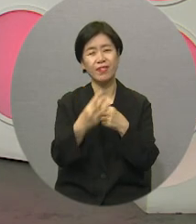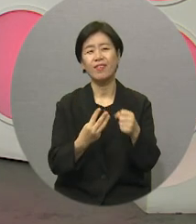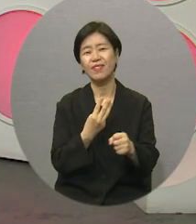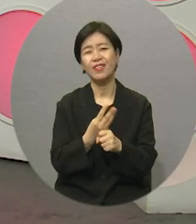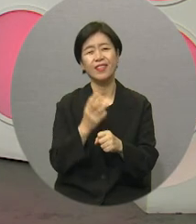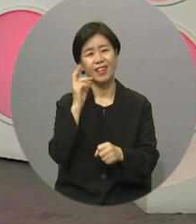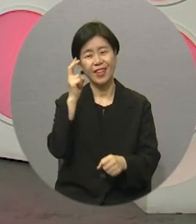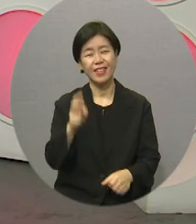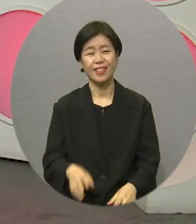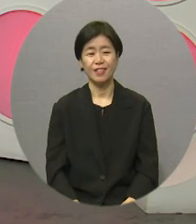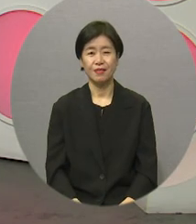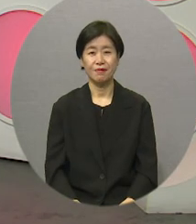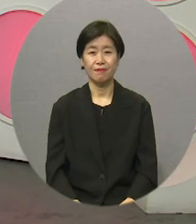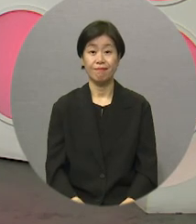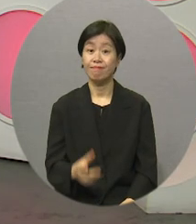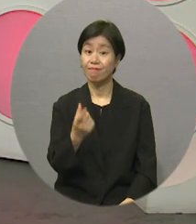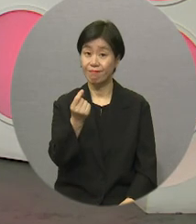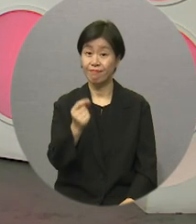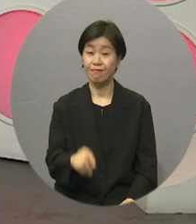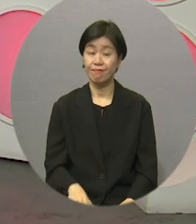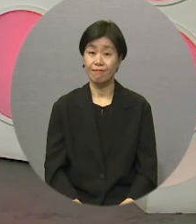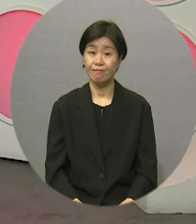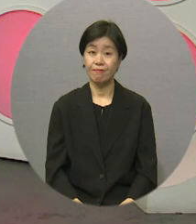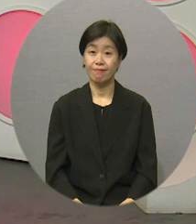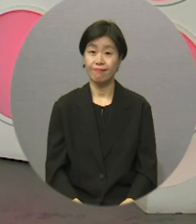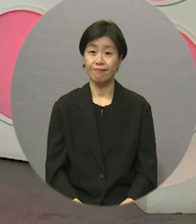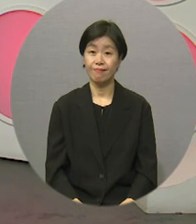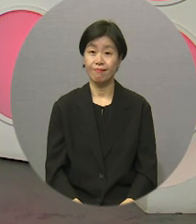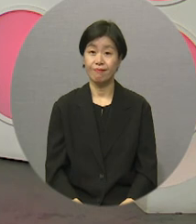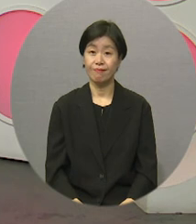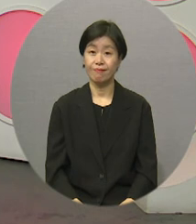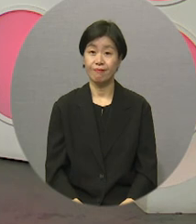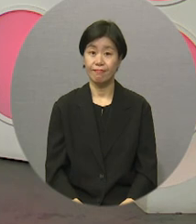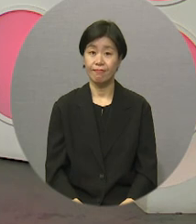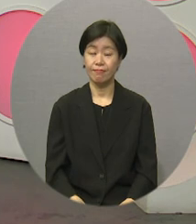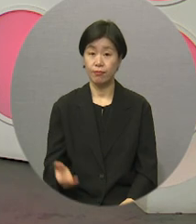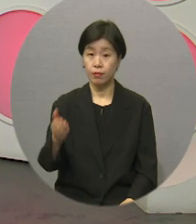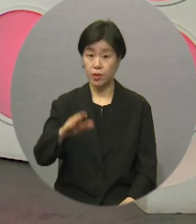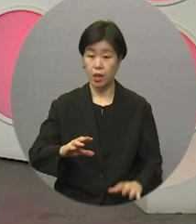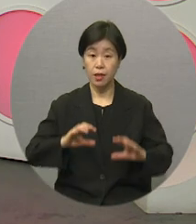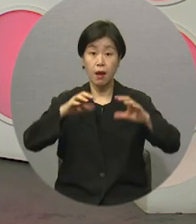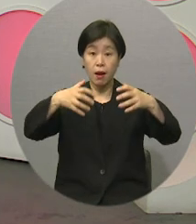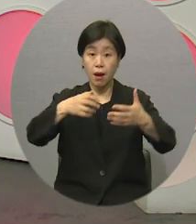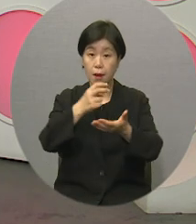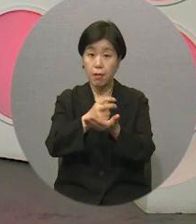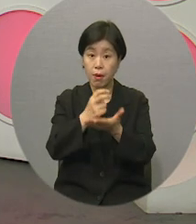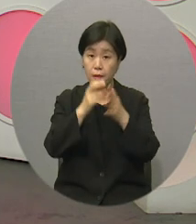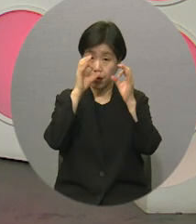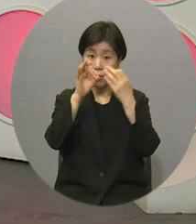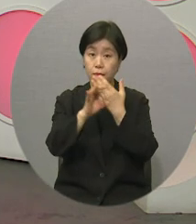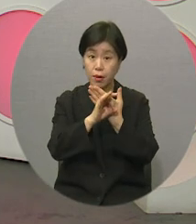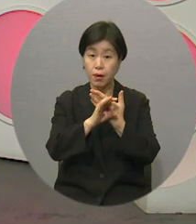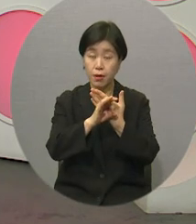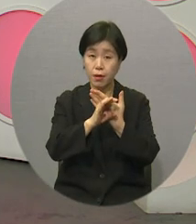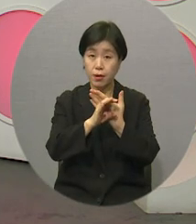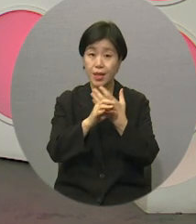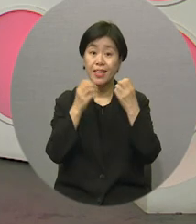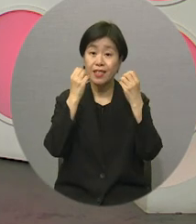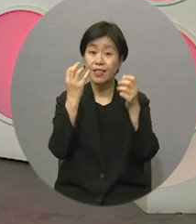딱. 그렇죠. 근데. 저희 그 이 국가적인 제도에서는요. 예. 신혼 부부를